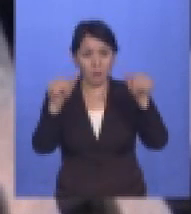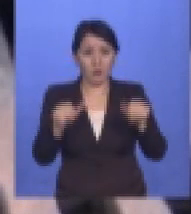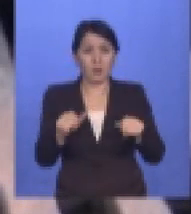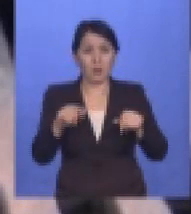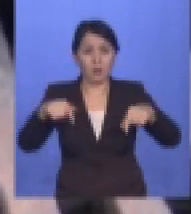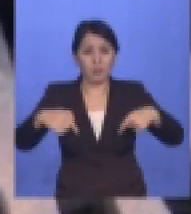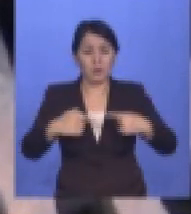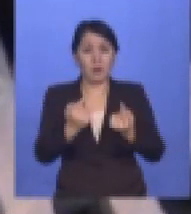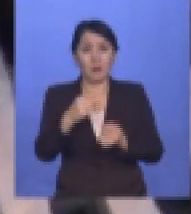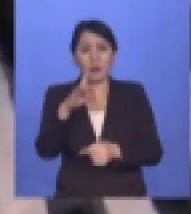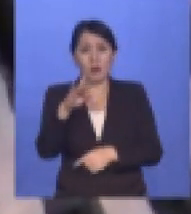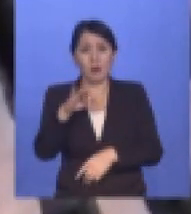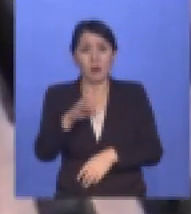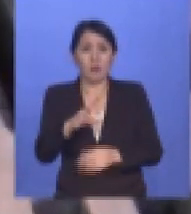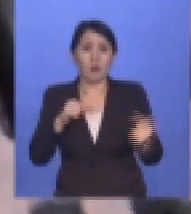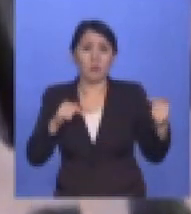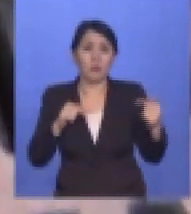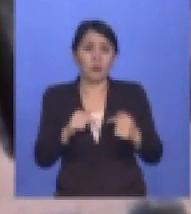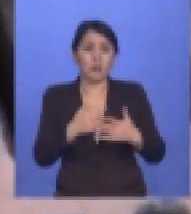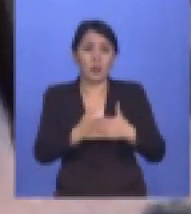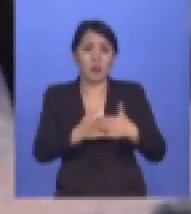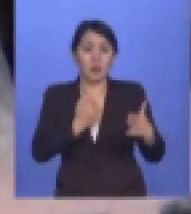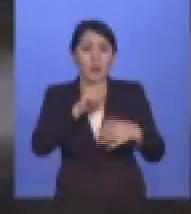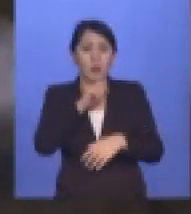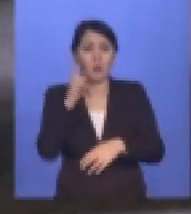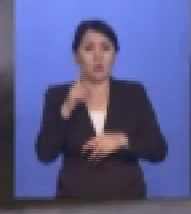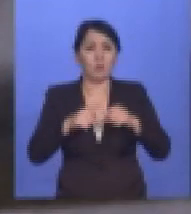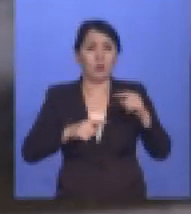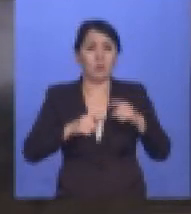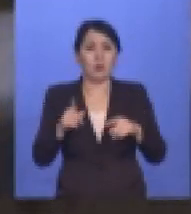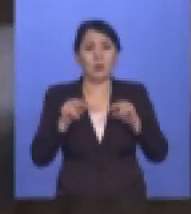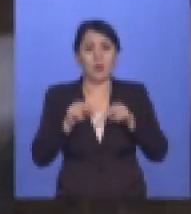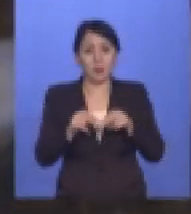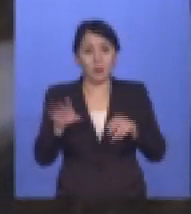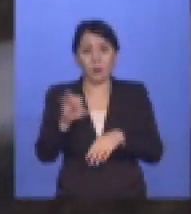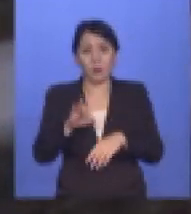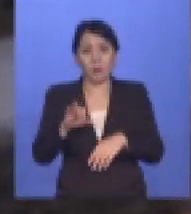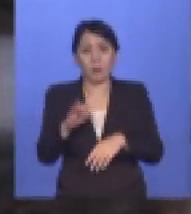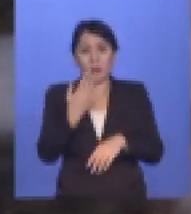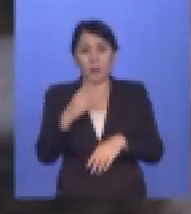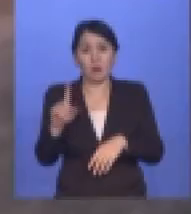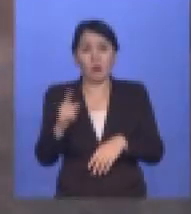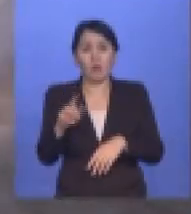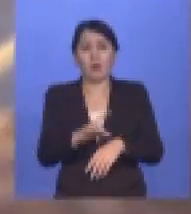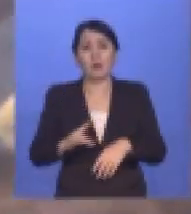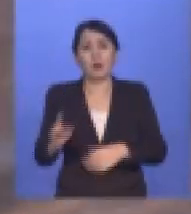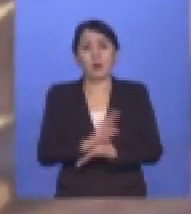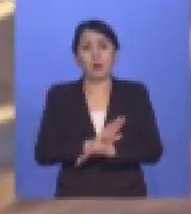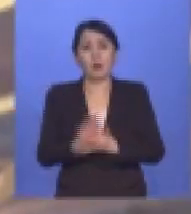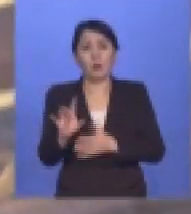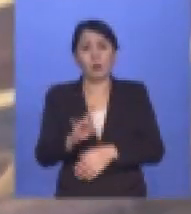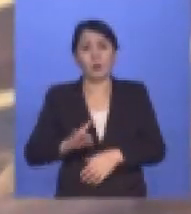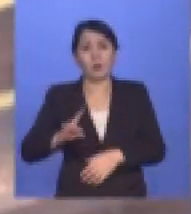бар нысандарды қалыпқа келтіріп, вандализмге жол бермеу. Жақында жас отандықтар Петропавлдағы тарихи өлкетану музейінің де аумағын